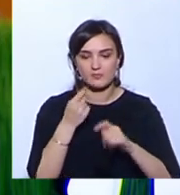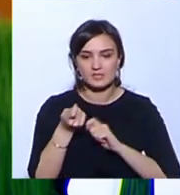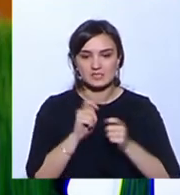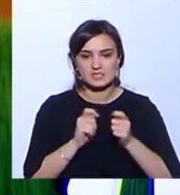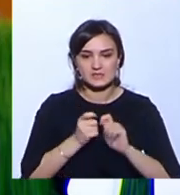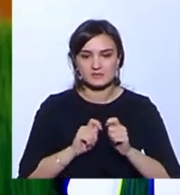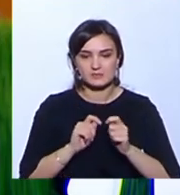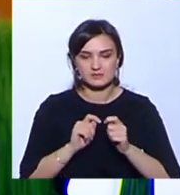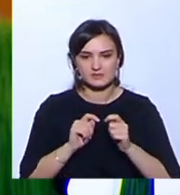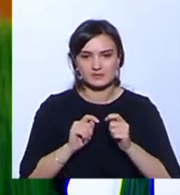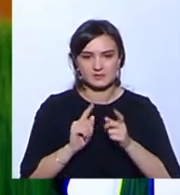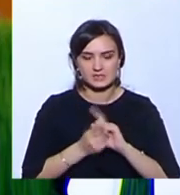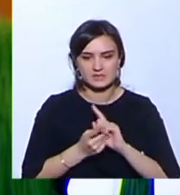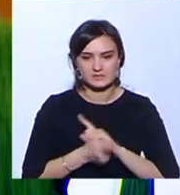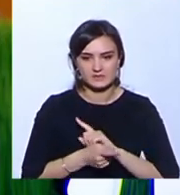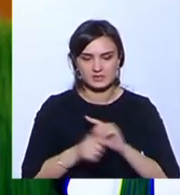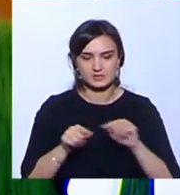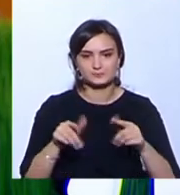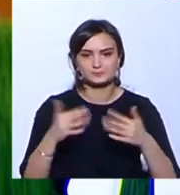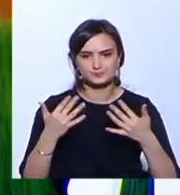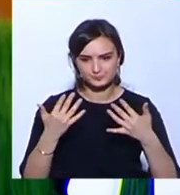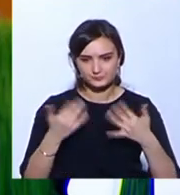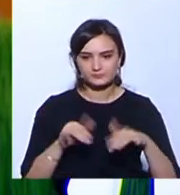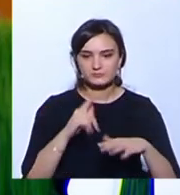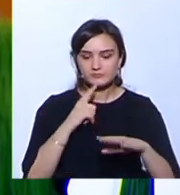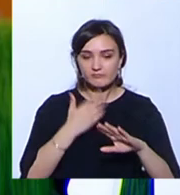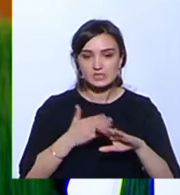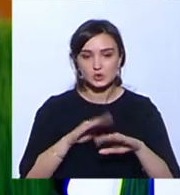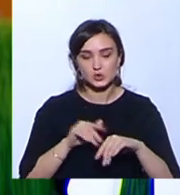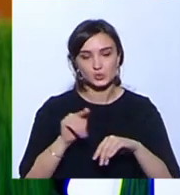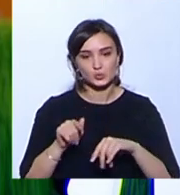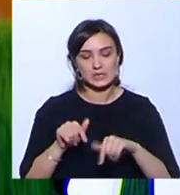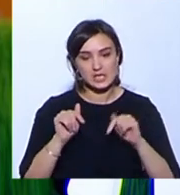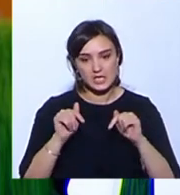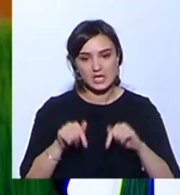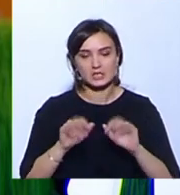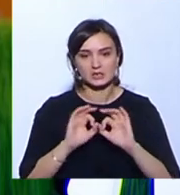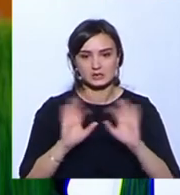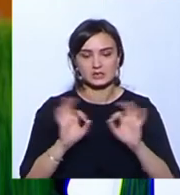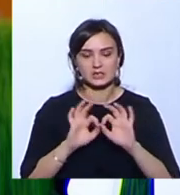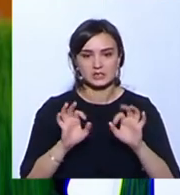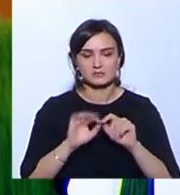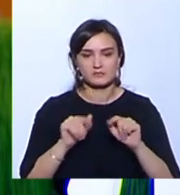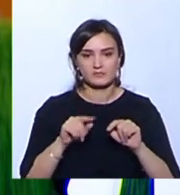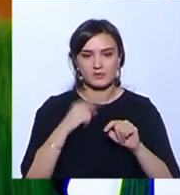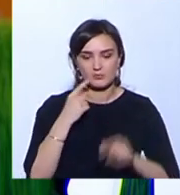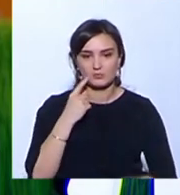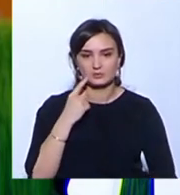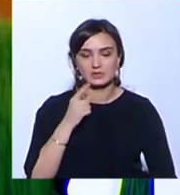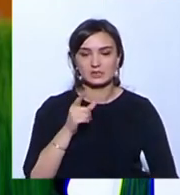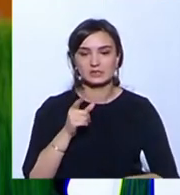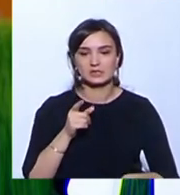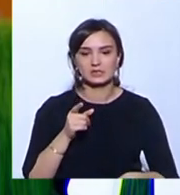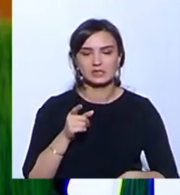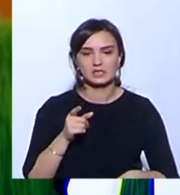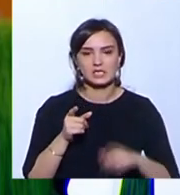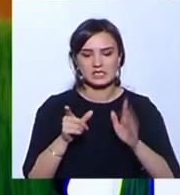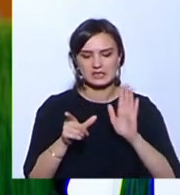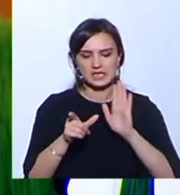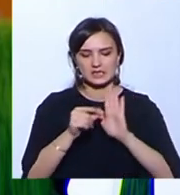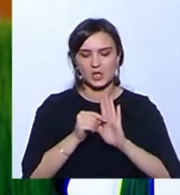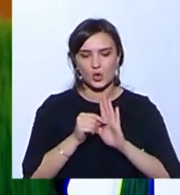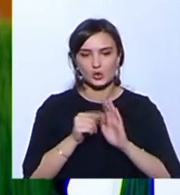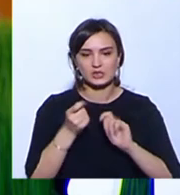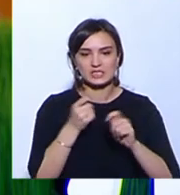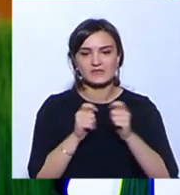მეტაბოლურ დარღვევაზე, რომელიც თავისთავად უკვე სირთულია, აქ ხაზგასმით ვამბობთ თანდაყოლილი მეტაბოლური